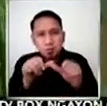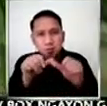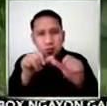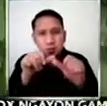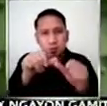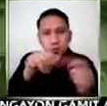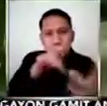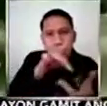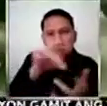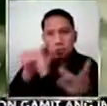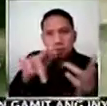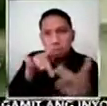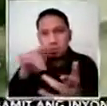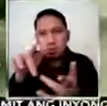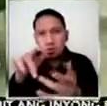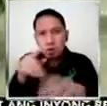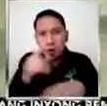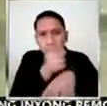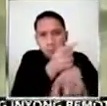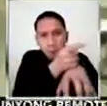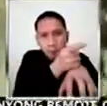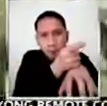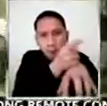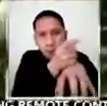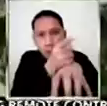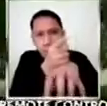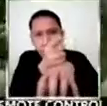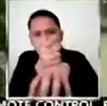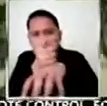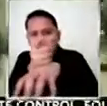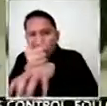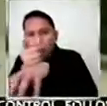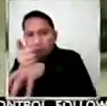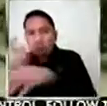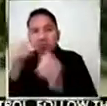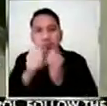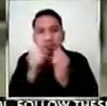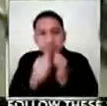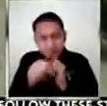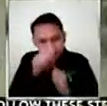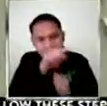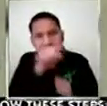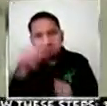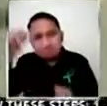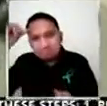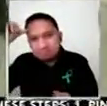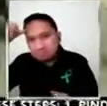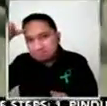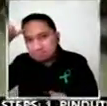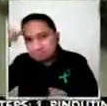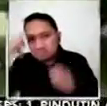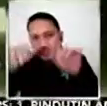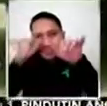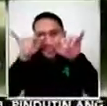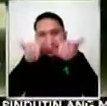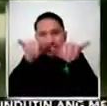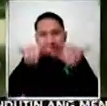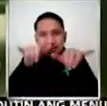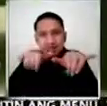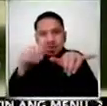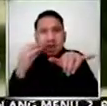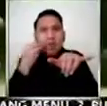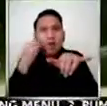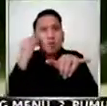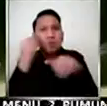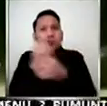PNP Special Action Force. Nagpapaalala sa mga taga-Tondo na manatili sa loob ng bahay para na rin sa kanilang kaligtasan.